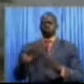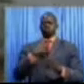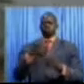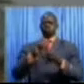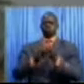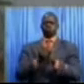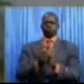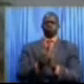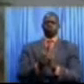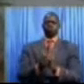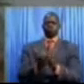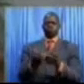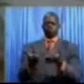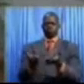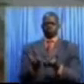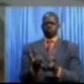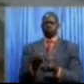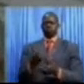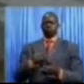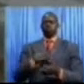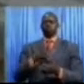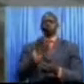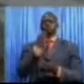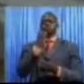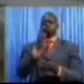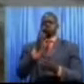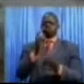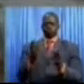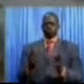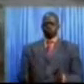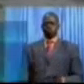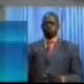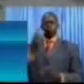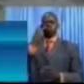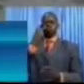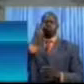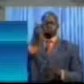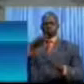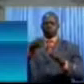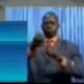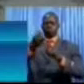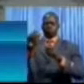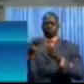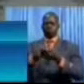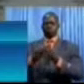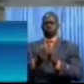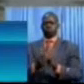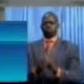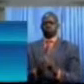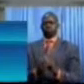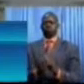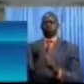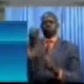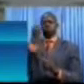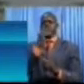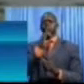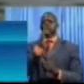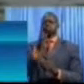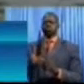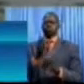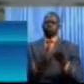je sois présent pour voir moi-même l'état des dégâts. Donc je suis venu